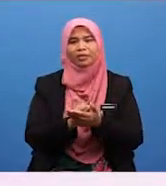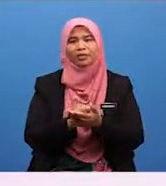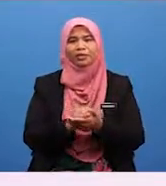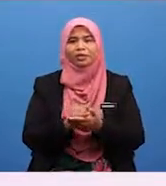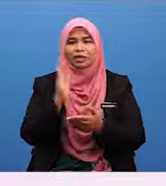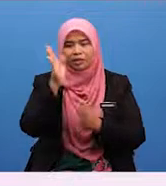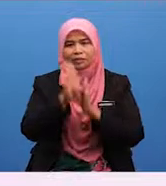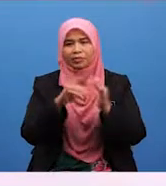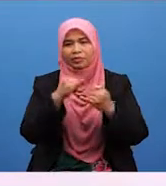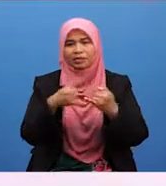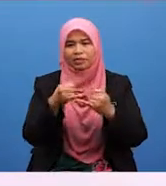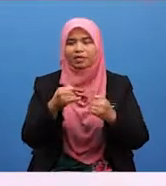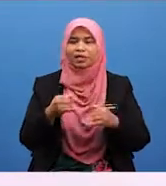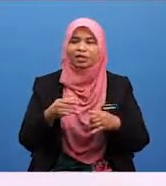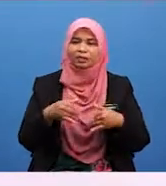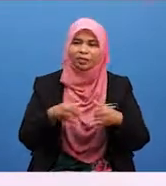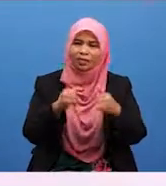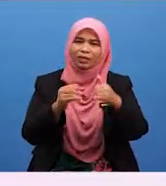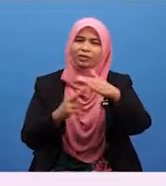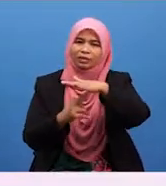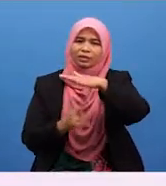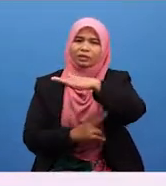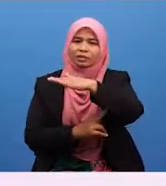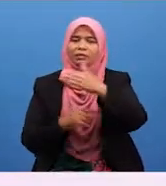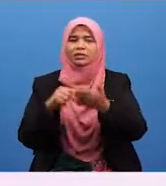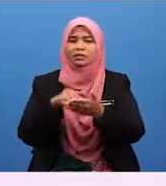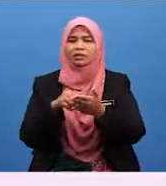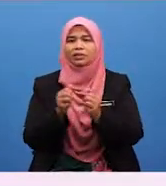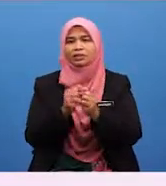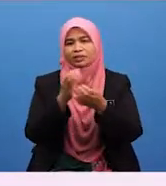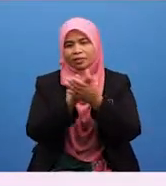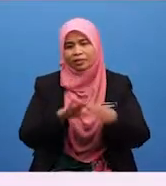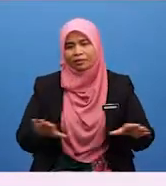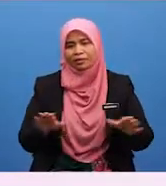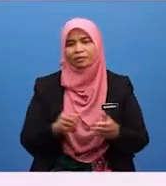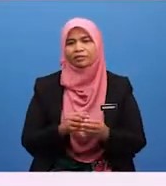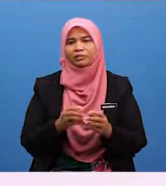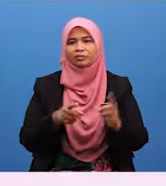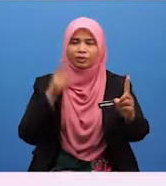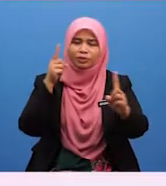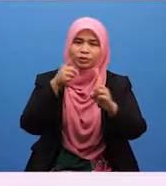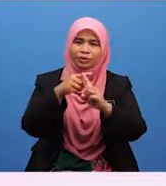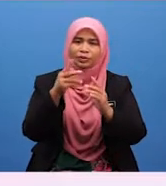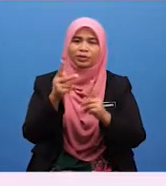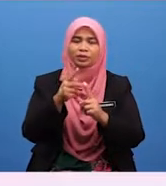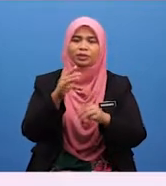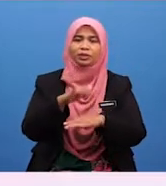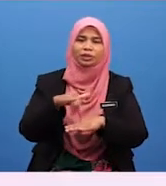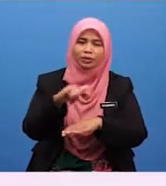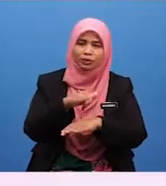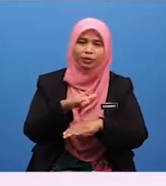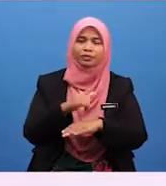melintasi titian ini dengan selamat menuju syurga Allah SWT. Berhatilah